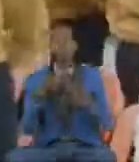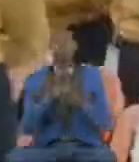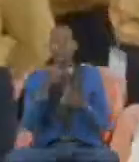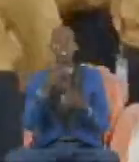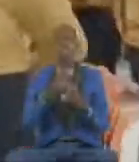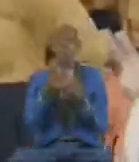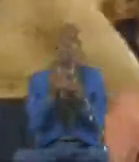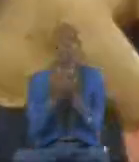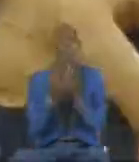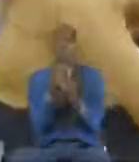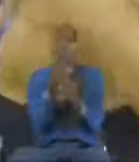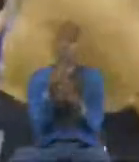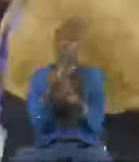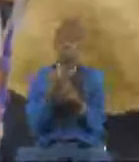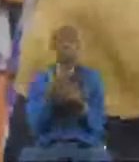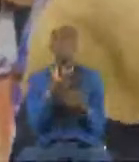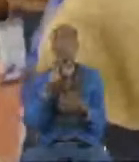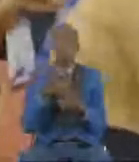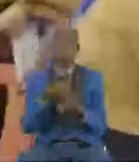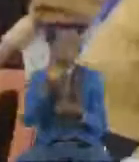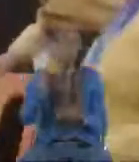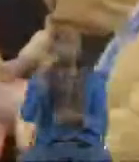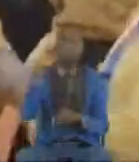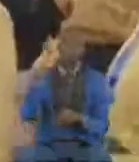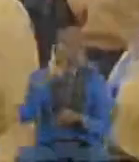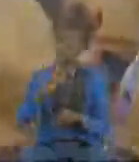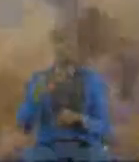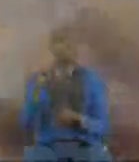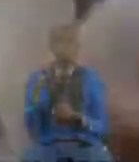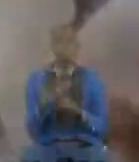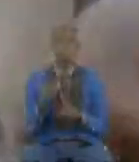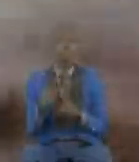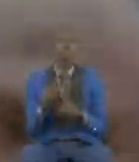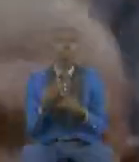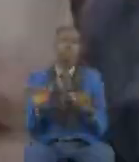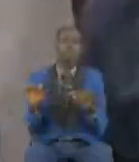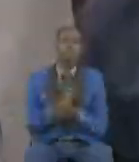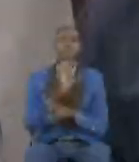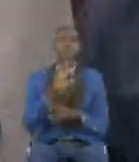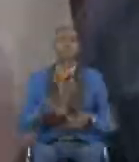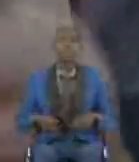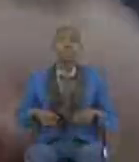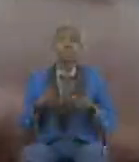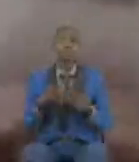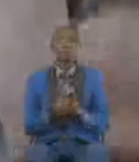ta prière, la parole, dans ta prédication, ça tue ta vie,